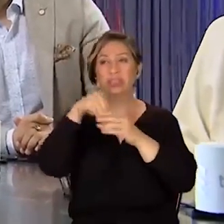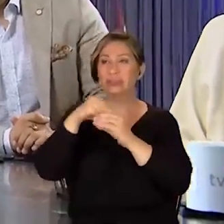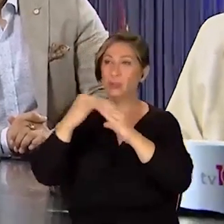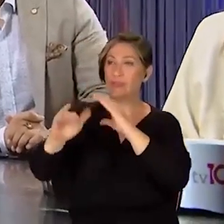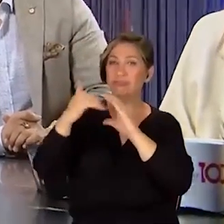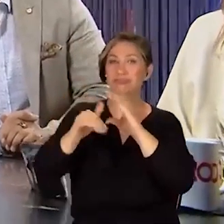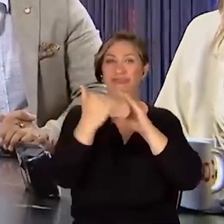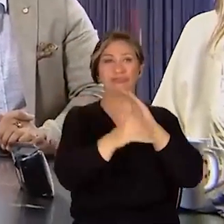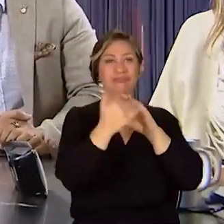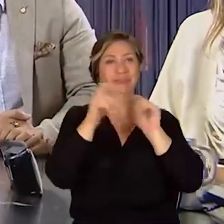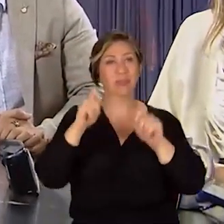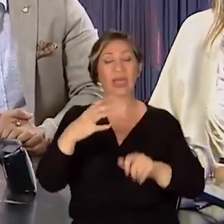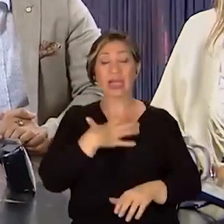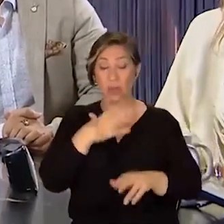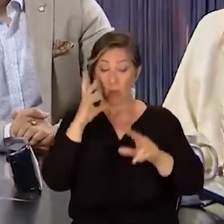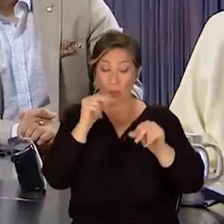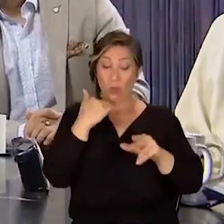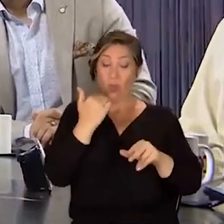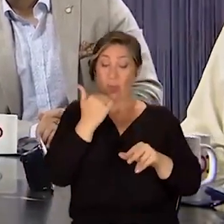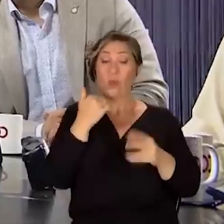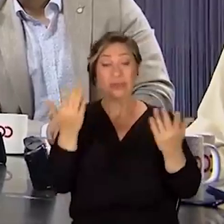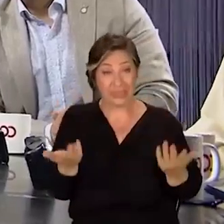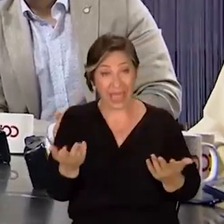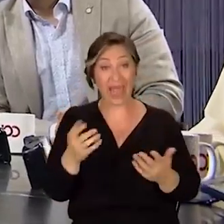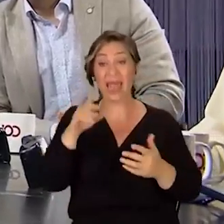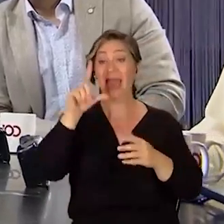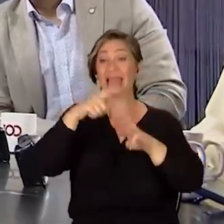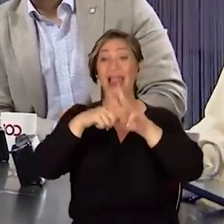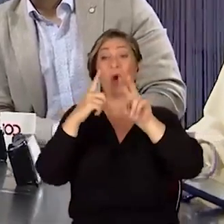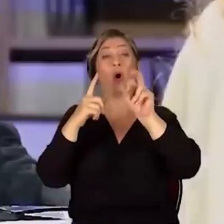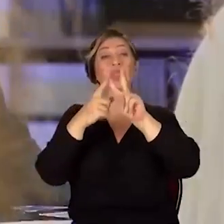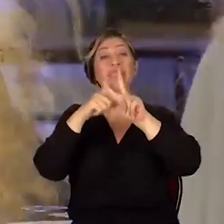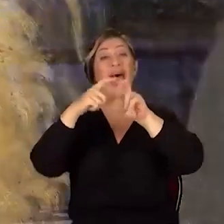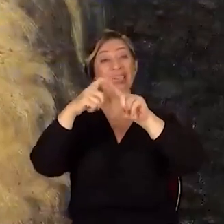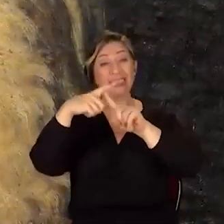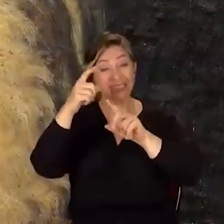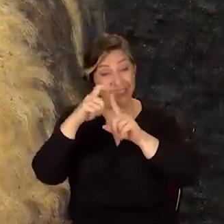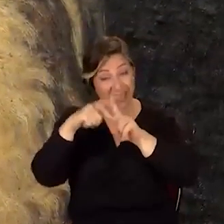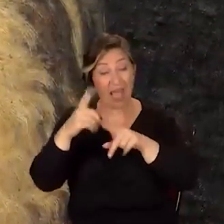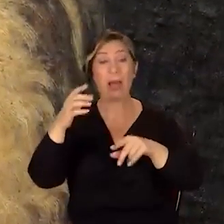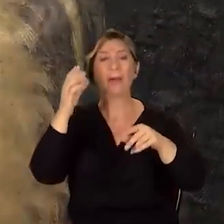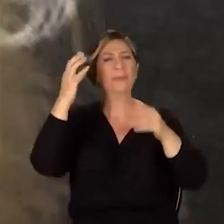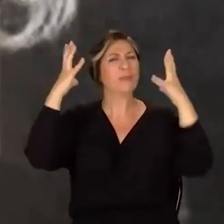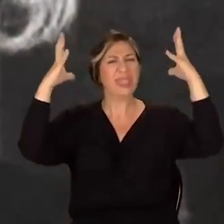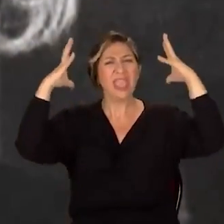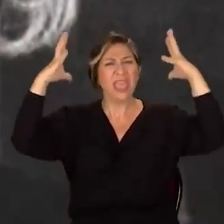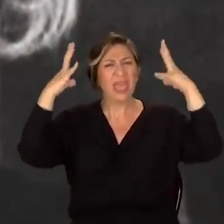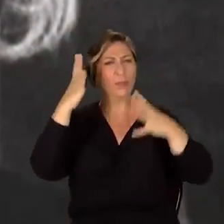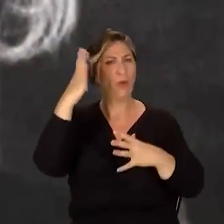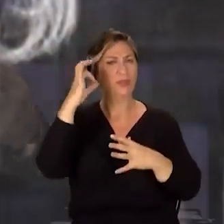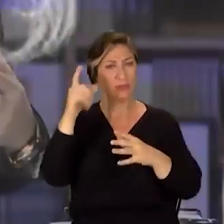kim uyuyamıyorsa kendini işte efendim Leonardo'yla, Einstein'la falan filan